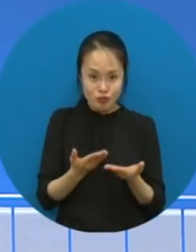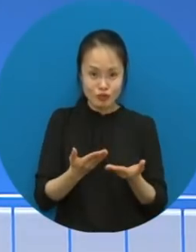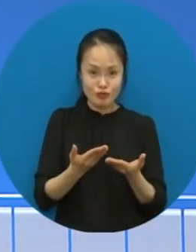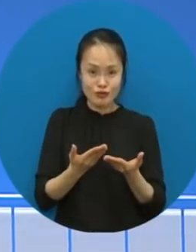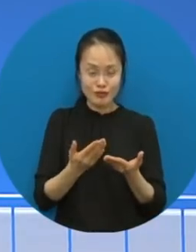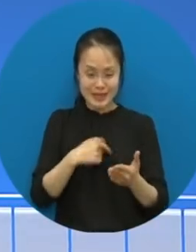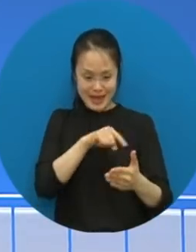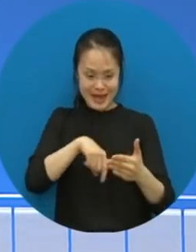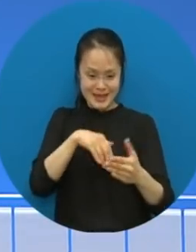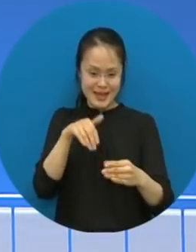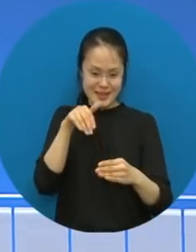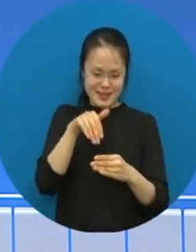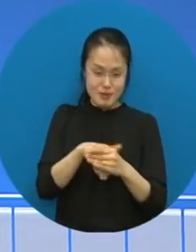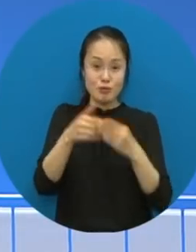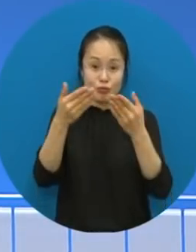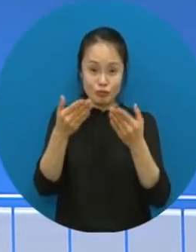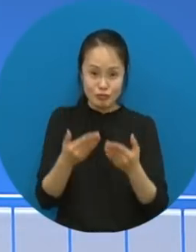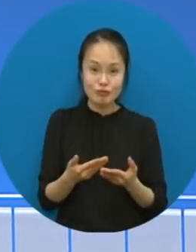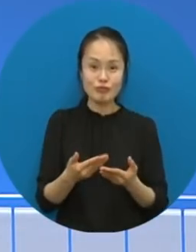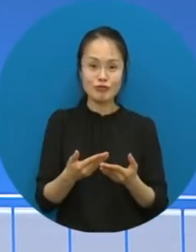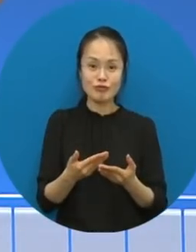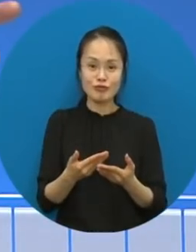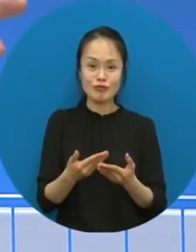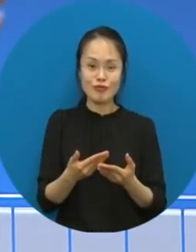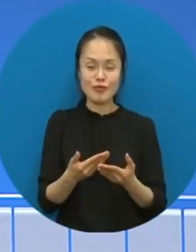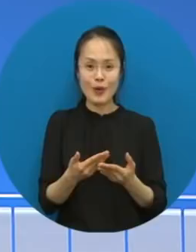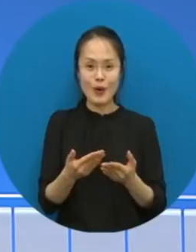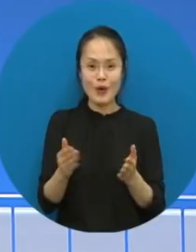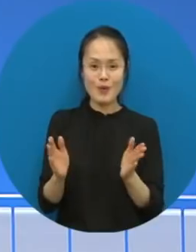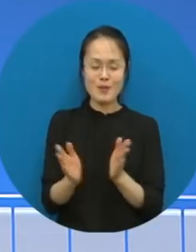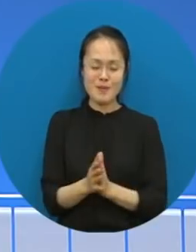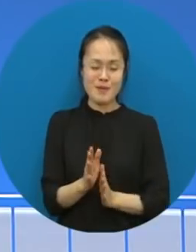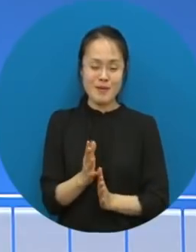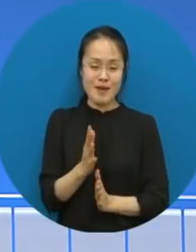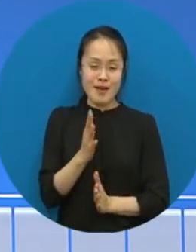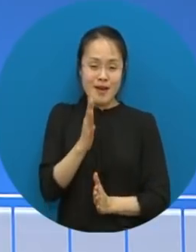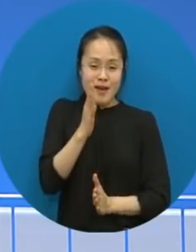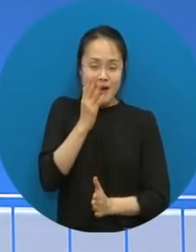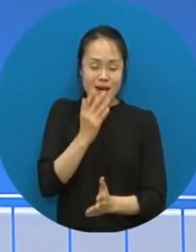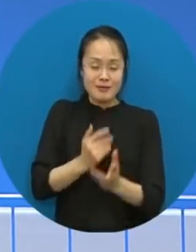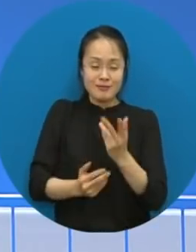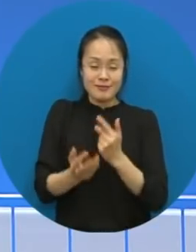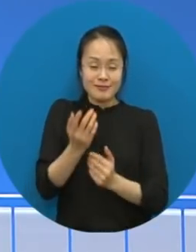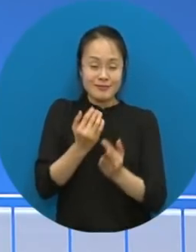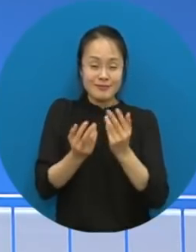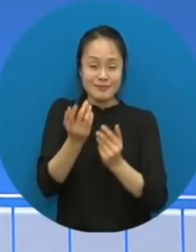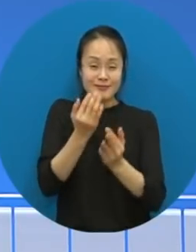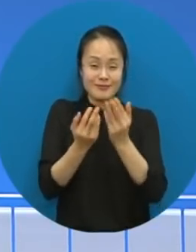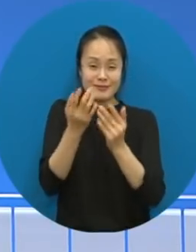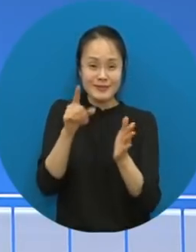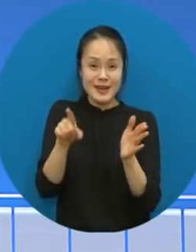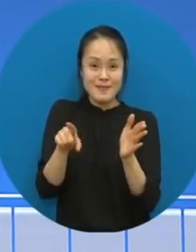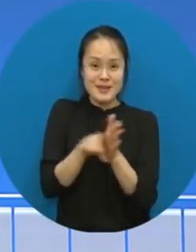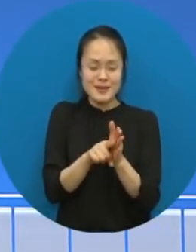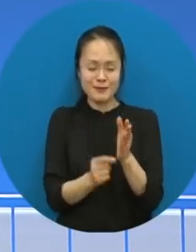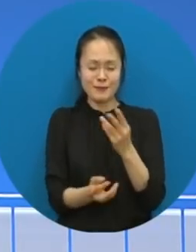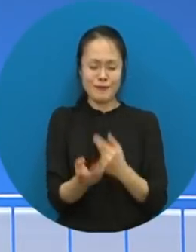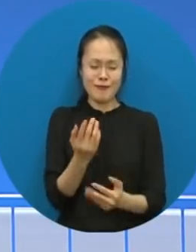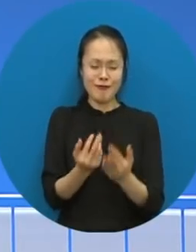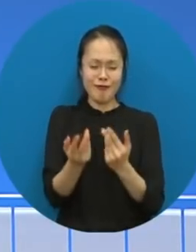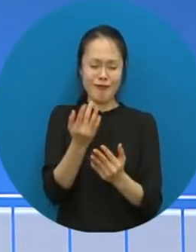흐름을 얼마나 화려하게 타는지 얼마나 아름답게